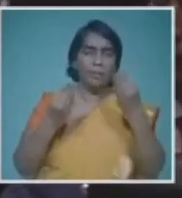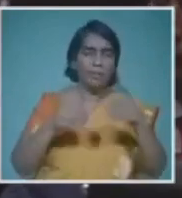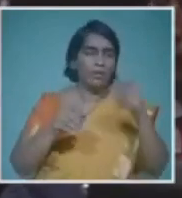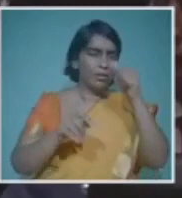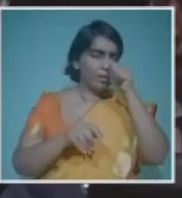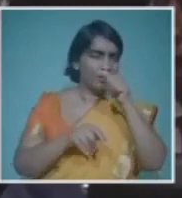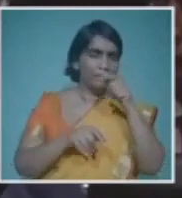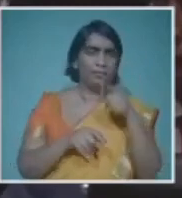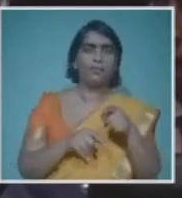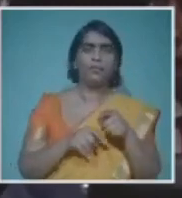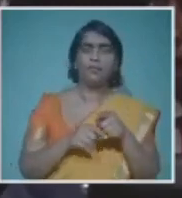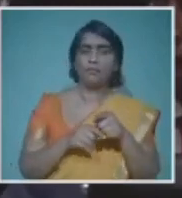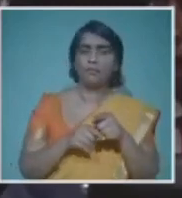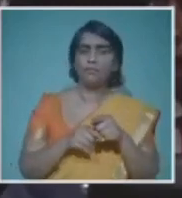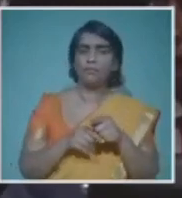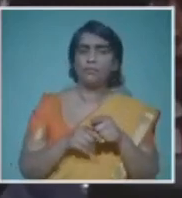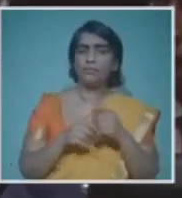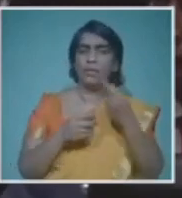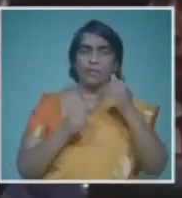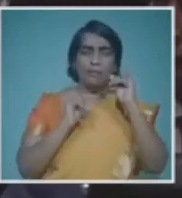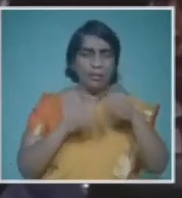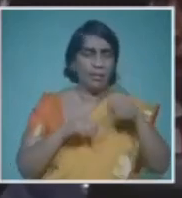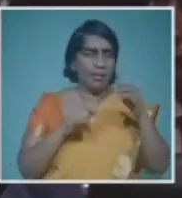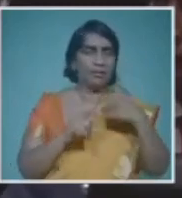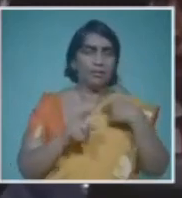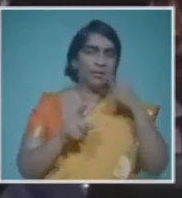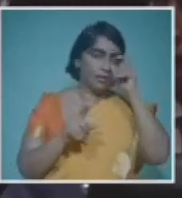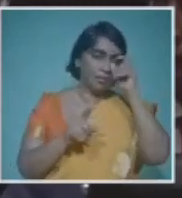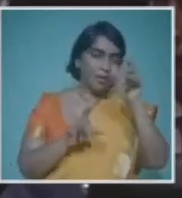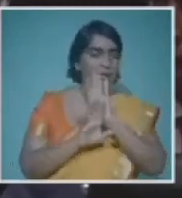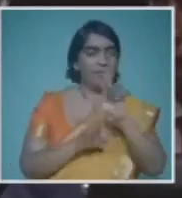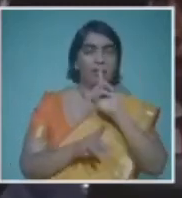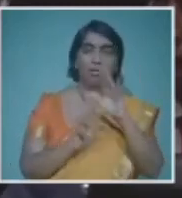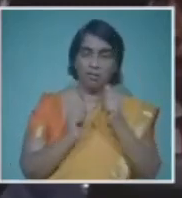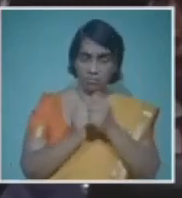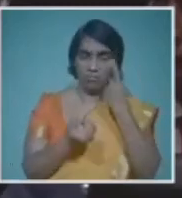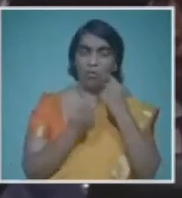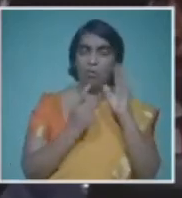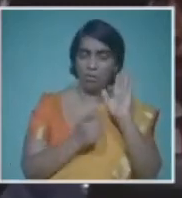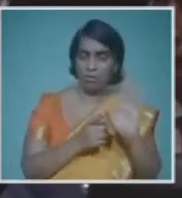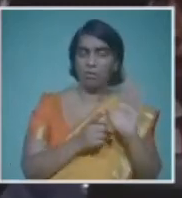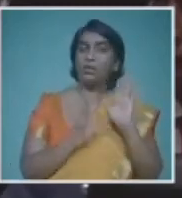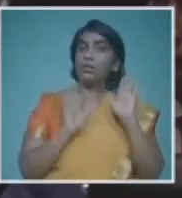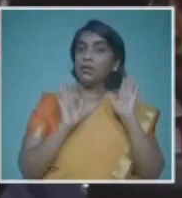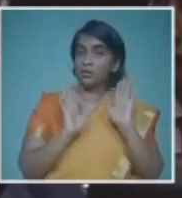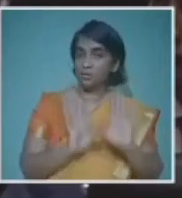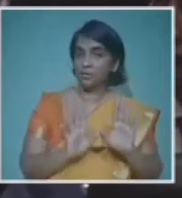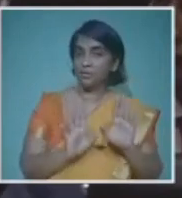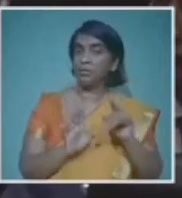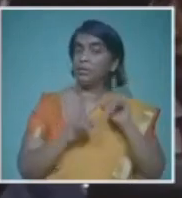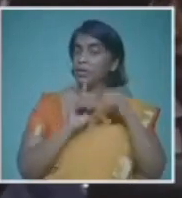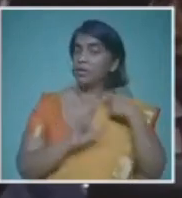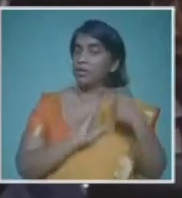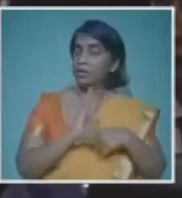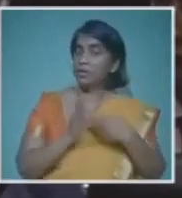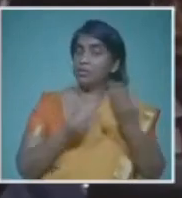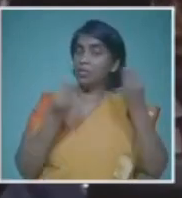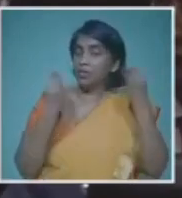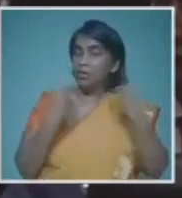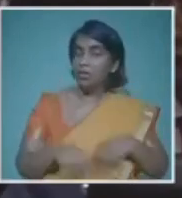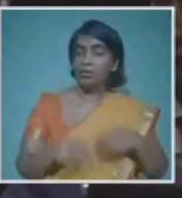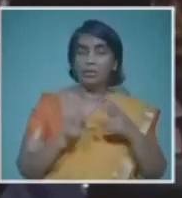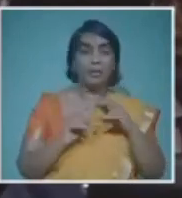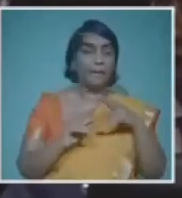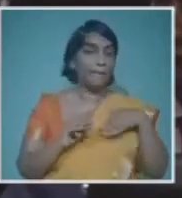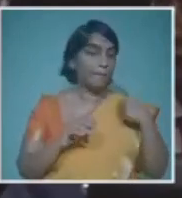ගැන පොඩි වංචා දූෂණ ගැන මං හොයන්න එපයි කියන්නේ කරන්න ඕන. හැබැයි මේ රට කඩා වැටෙන්න